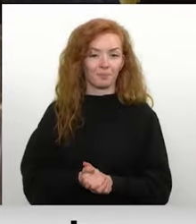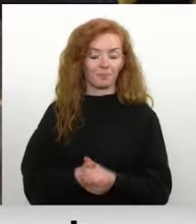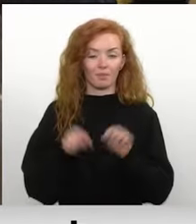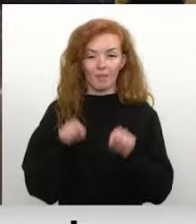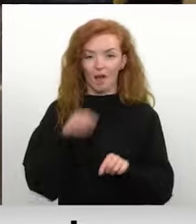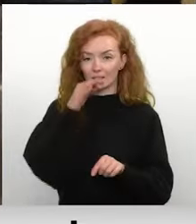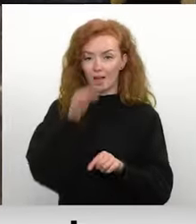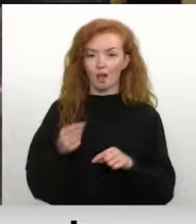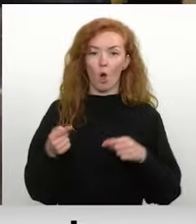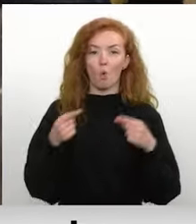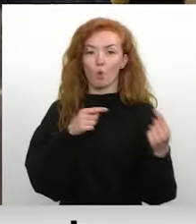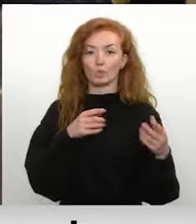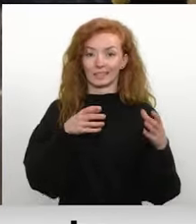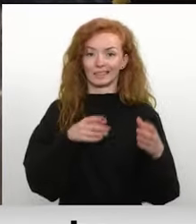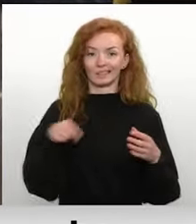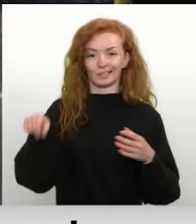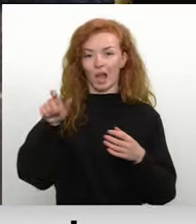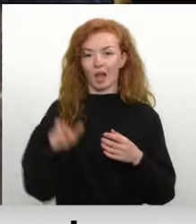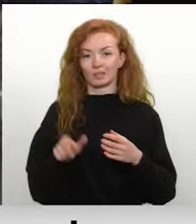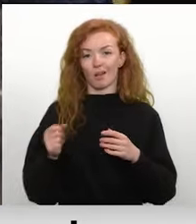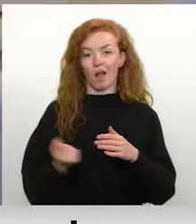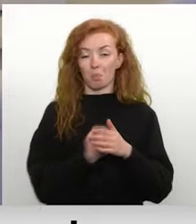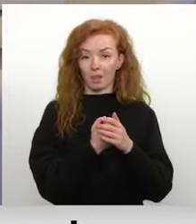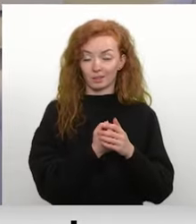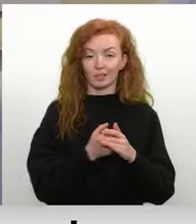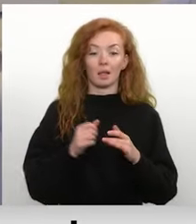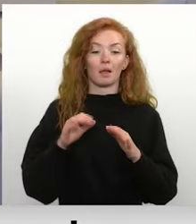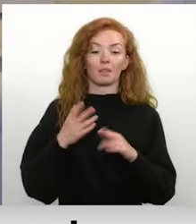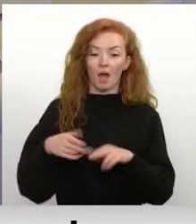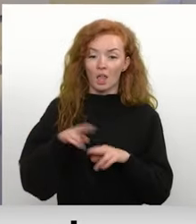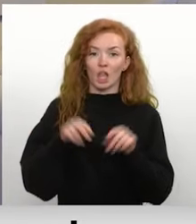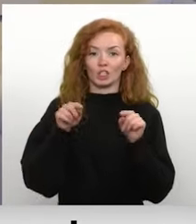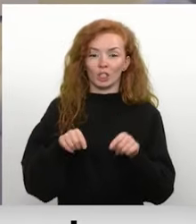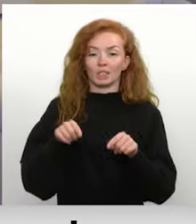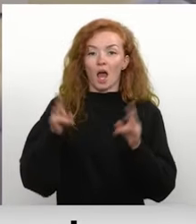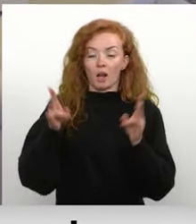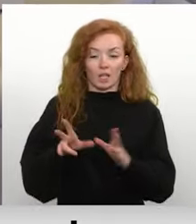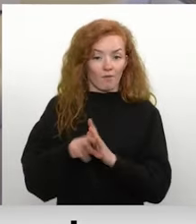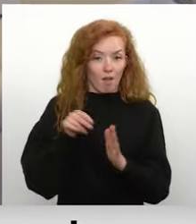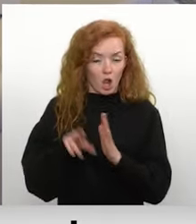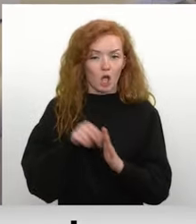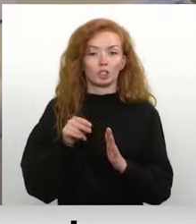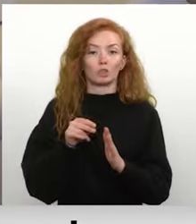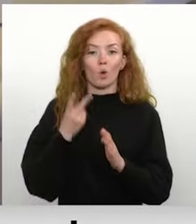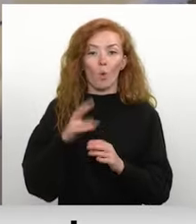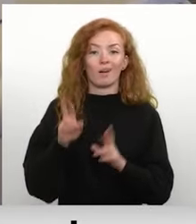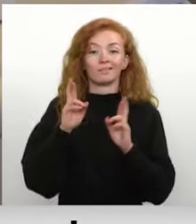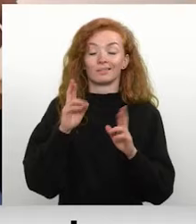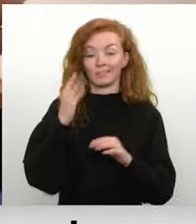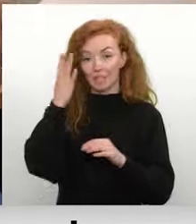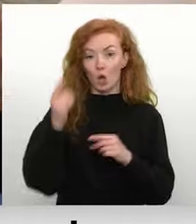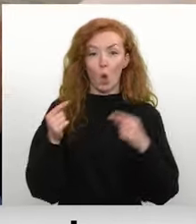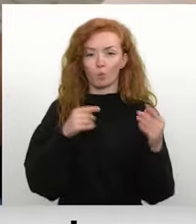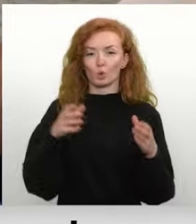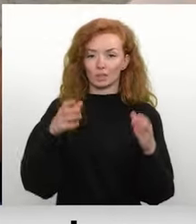opozīcijas atbalstītāji. Un tādēļ šis referendums, uz ko cer opozīcija, ka šis